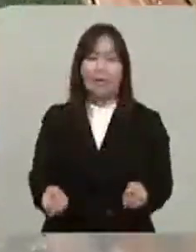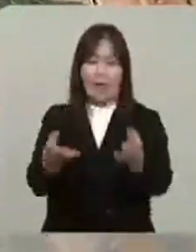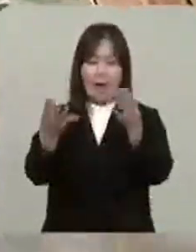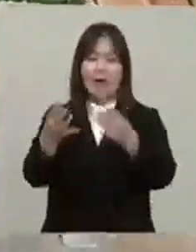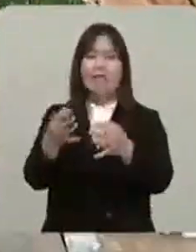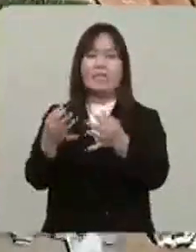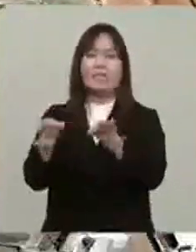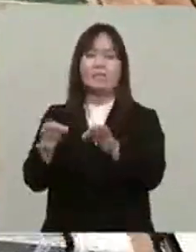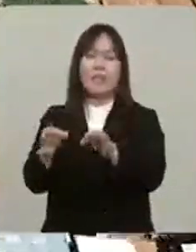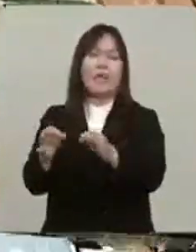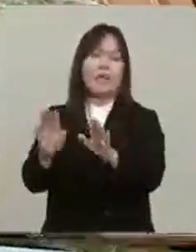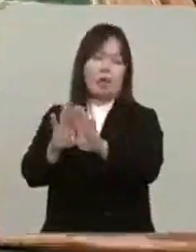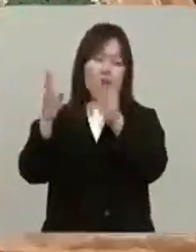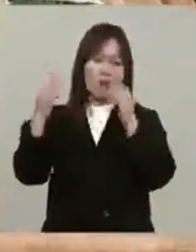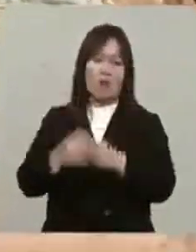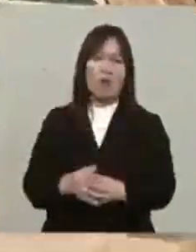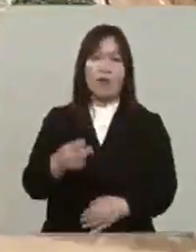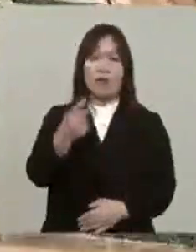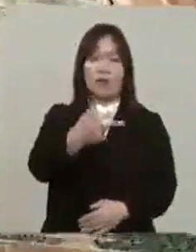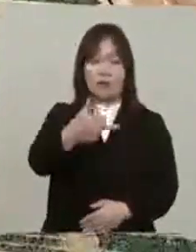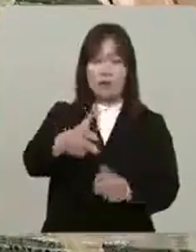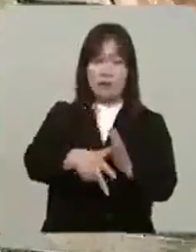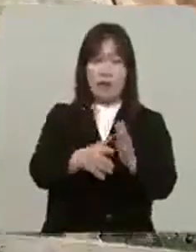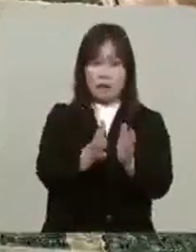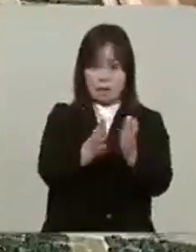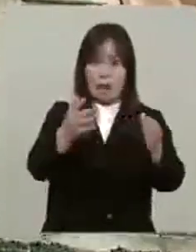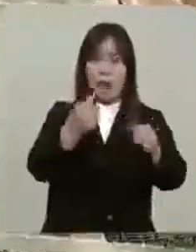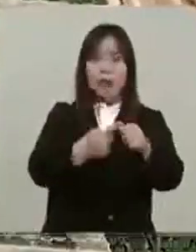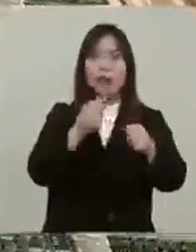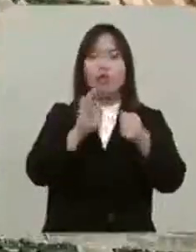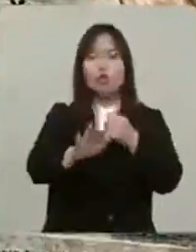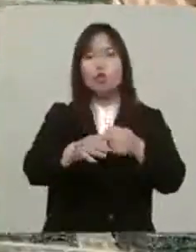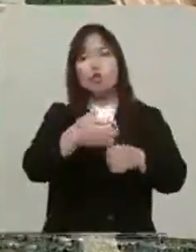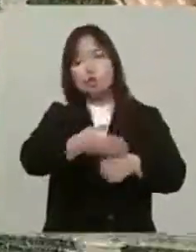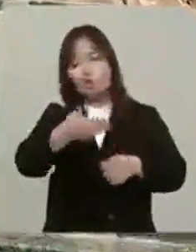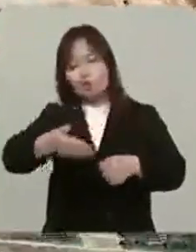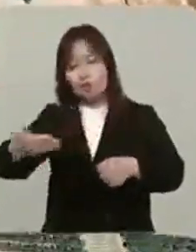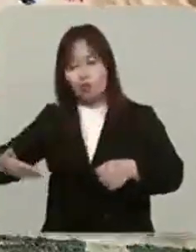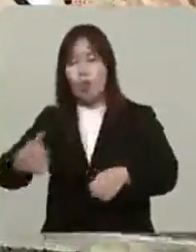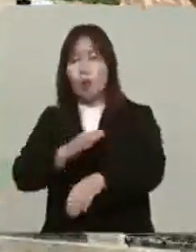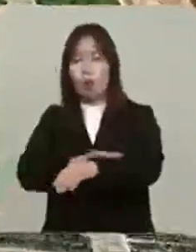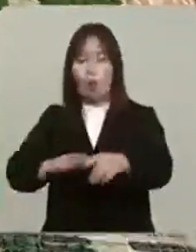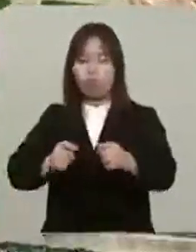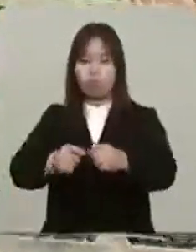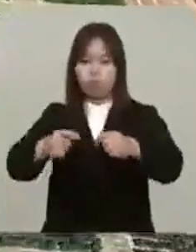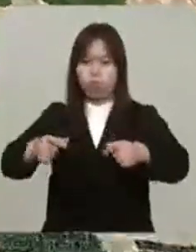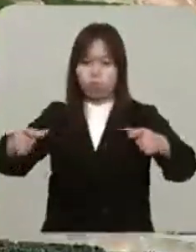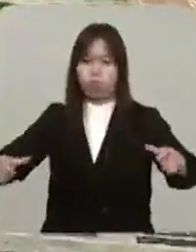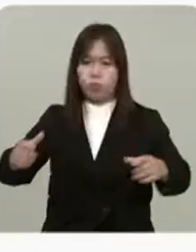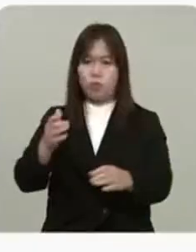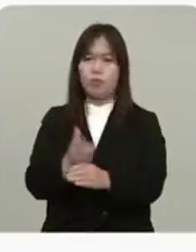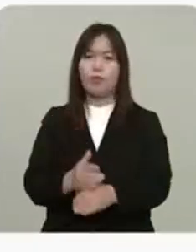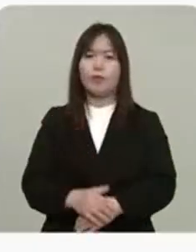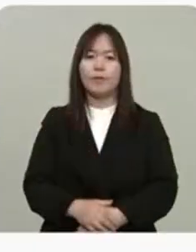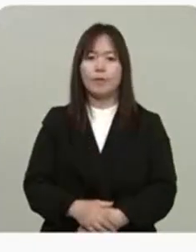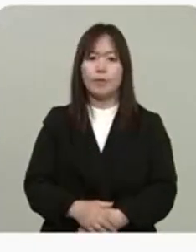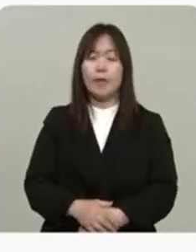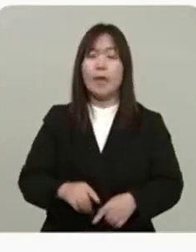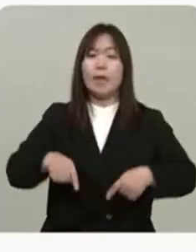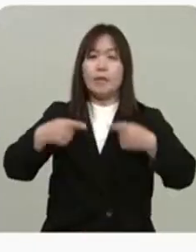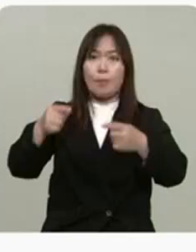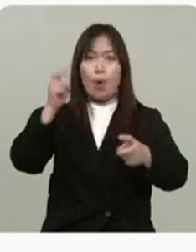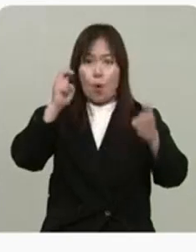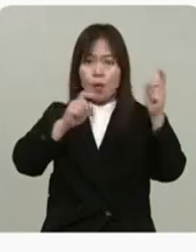열렸습니다. 지난 2017년 처음 시작한 뒤 점차 자리를 잡아가며 규모도 키워가고 있습니다. 참여